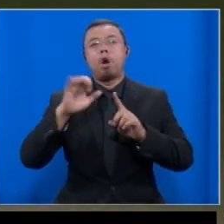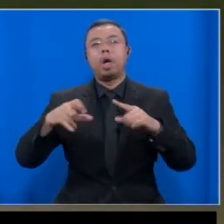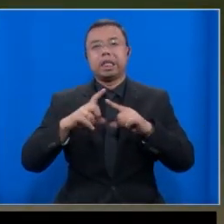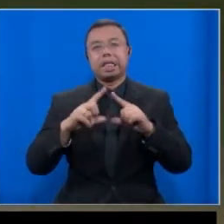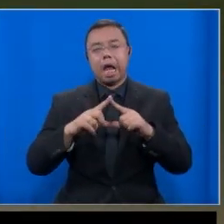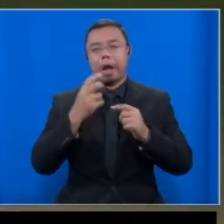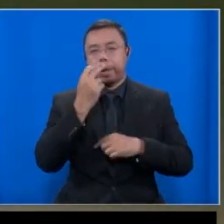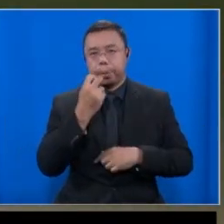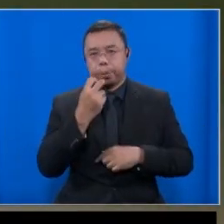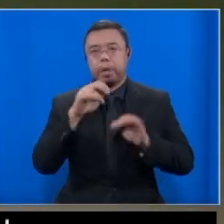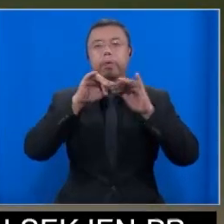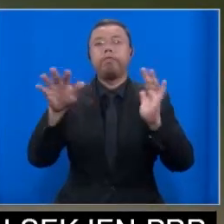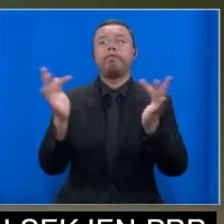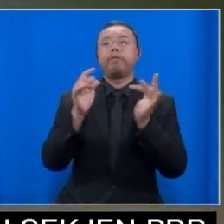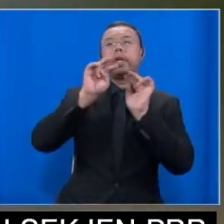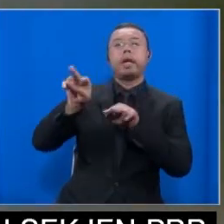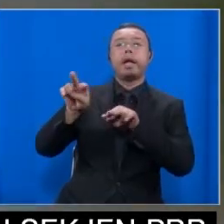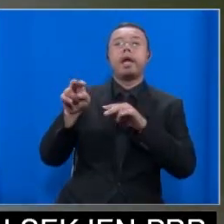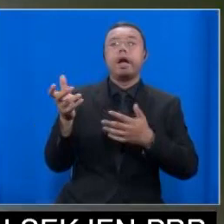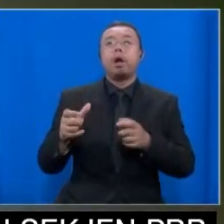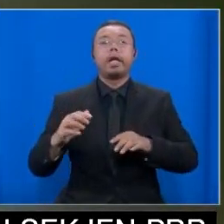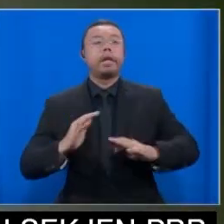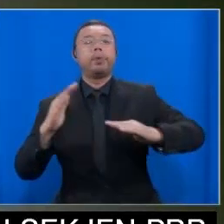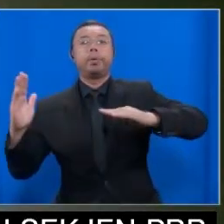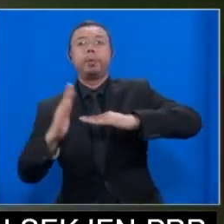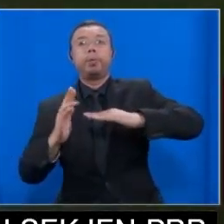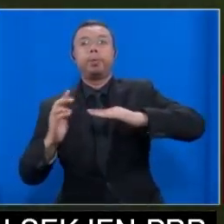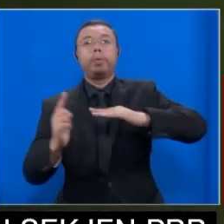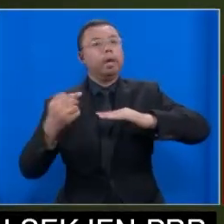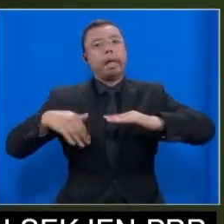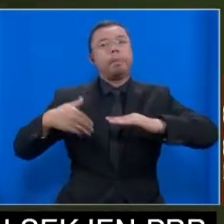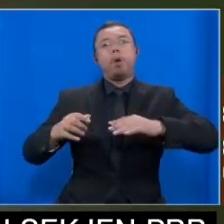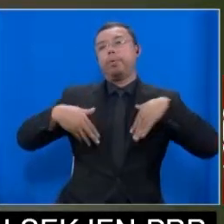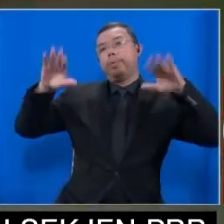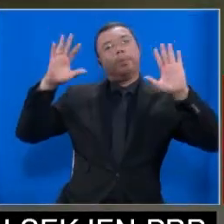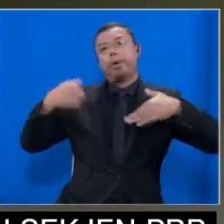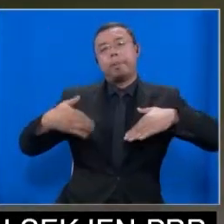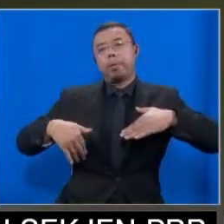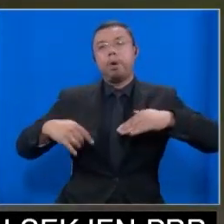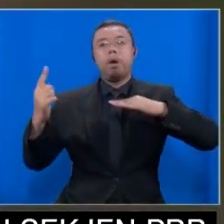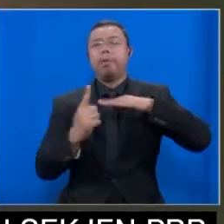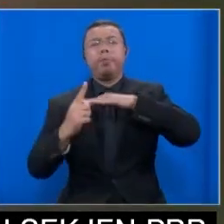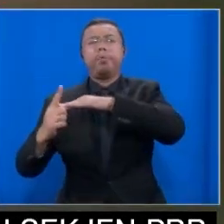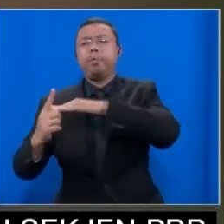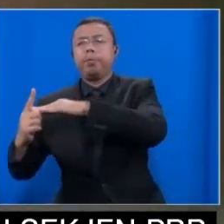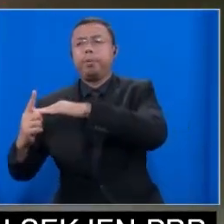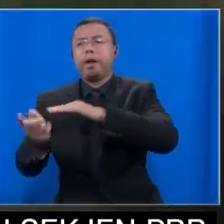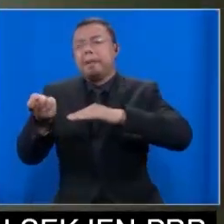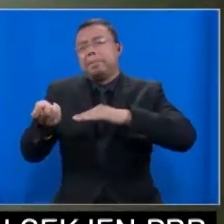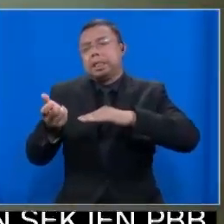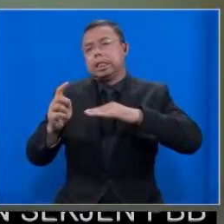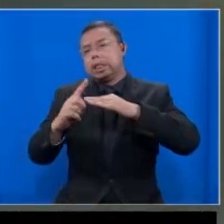April, jadi viral. Tersangka yang dihadang polisi menolak untuk menyerahkan diri. Seorang polisi bahkan nyaris ditabrak